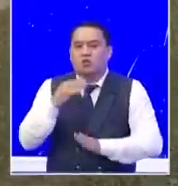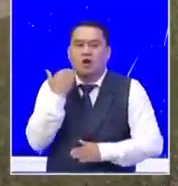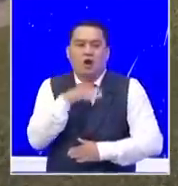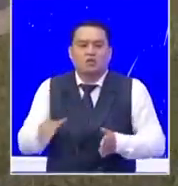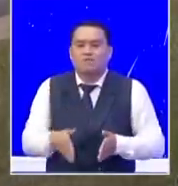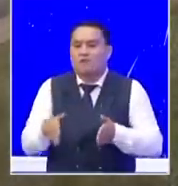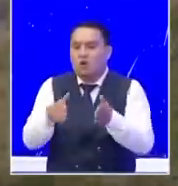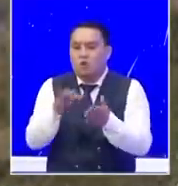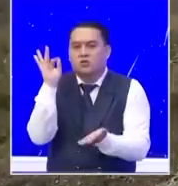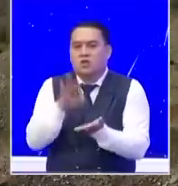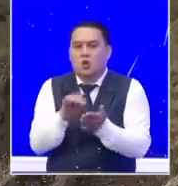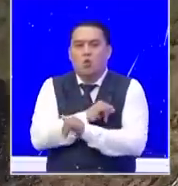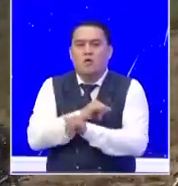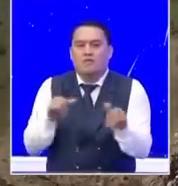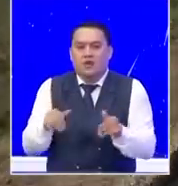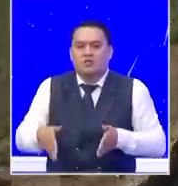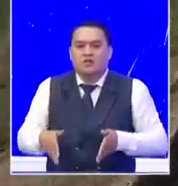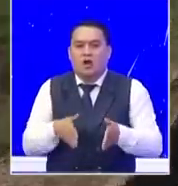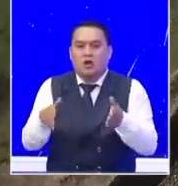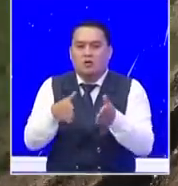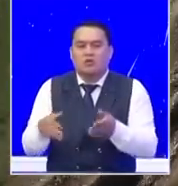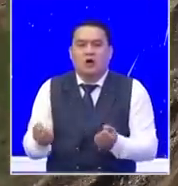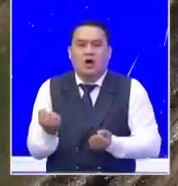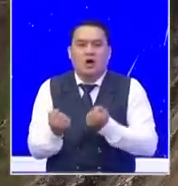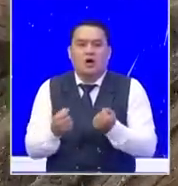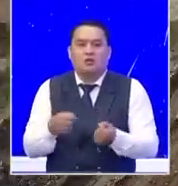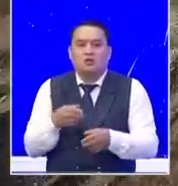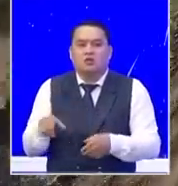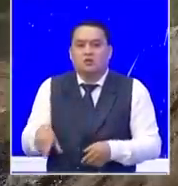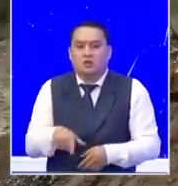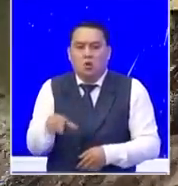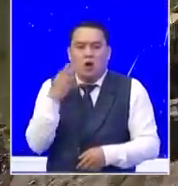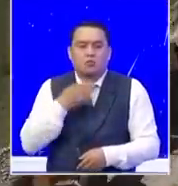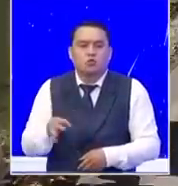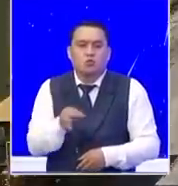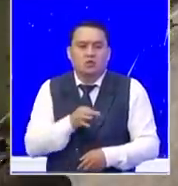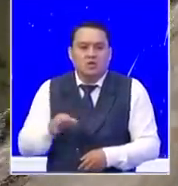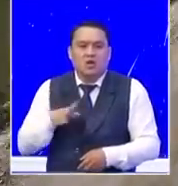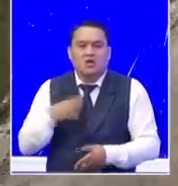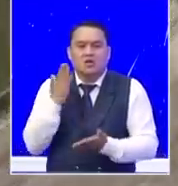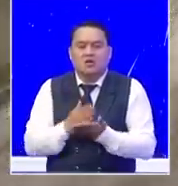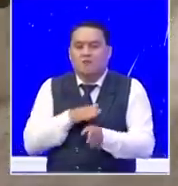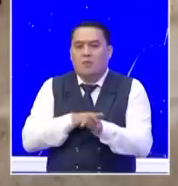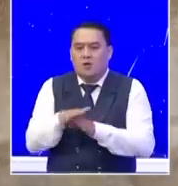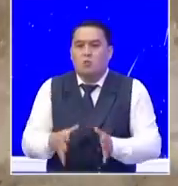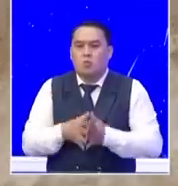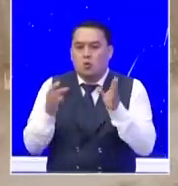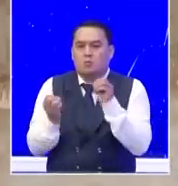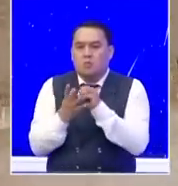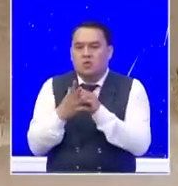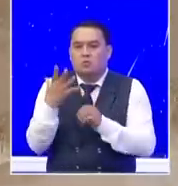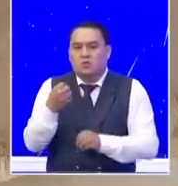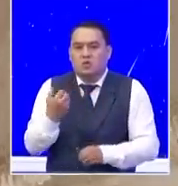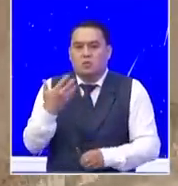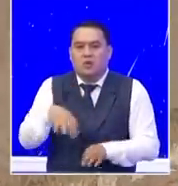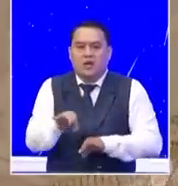качества дорог. С целью увеличить пропускную способность на автомагистралях и трассах Алматинской области в регионе идет реализация более